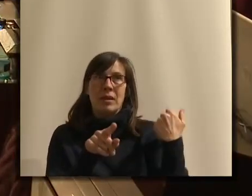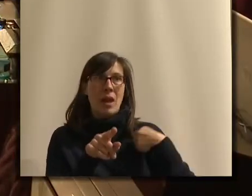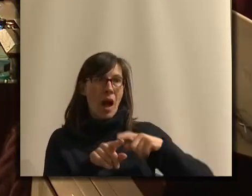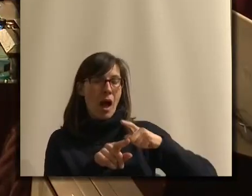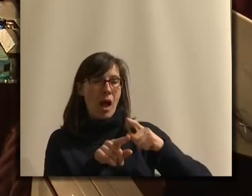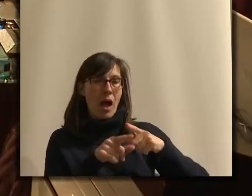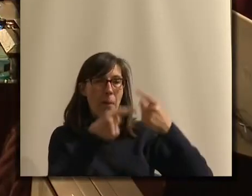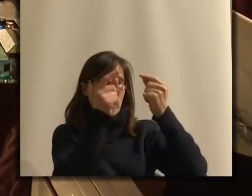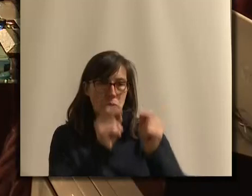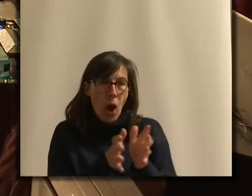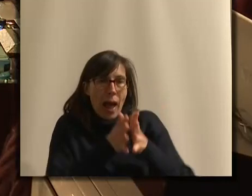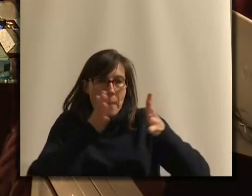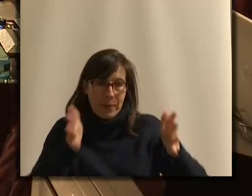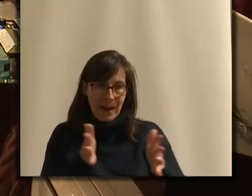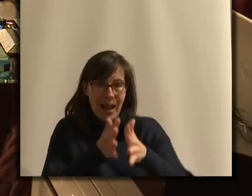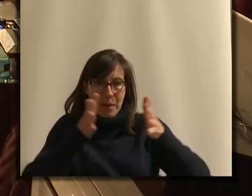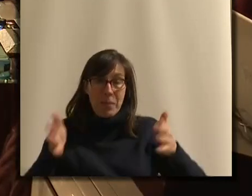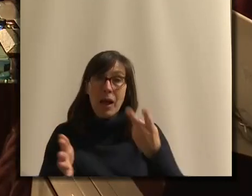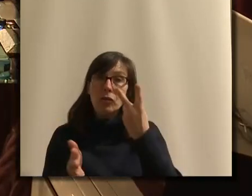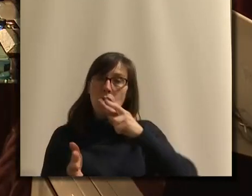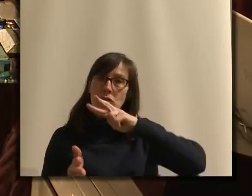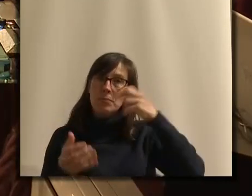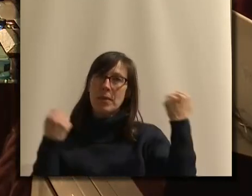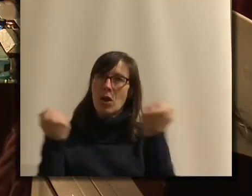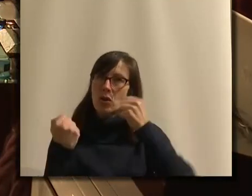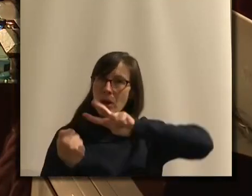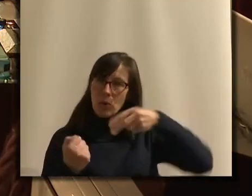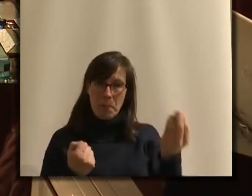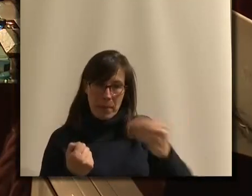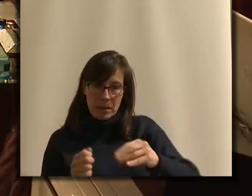del pressupost i haver-lo encarit 2 milions d'euros